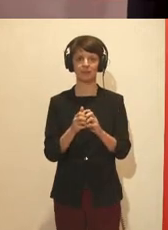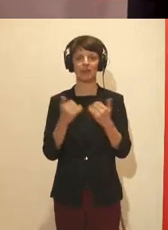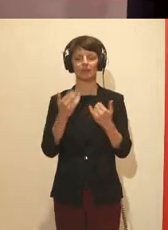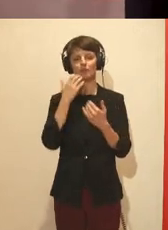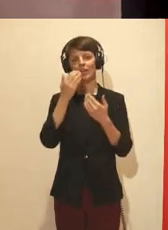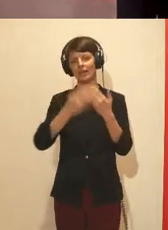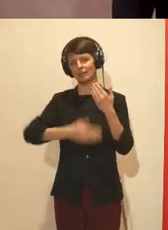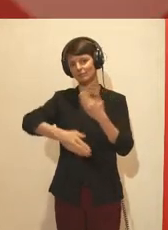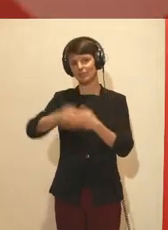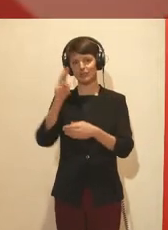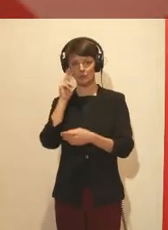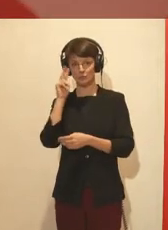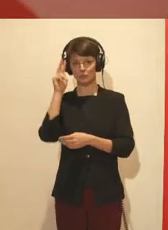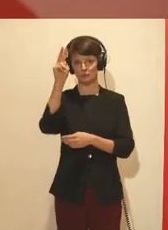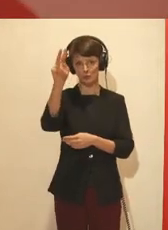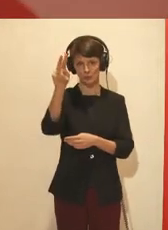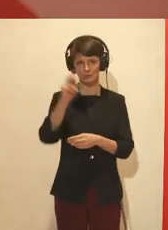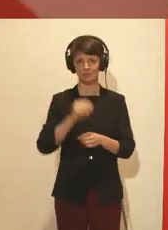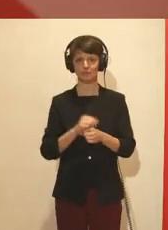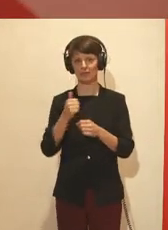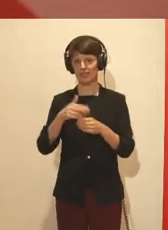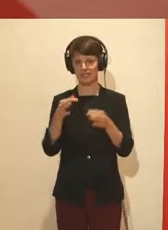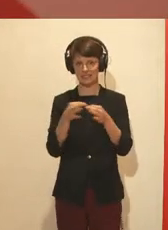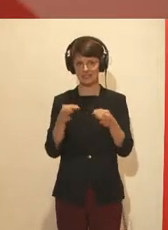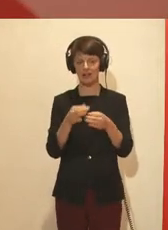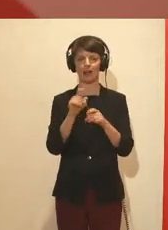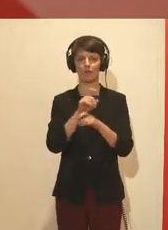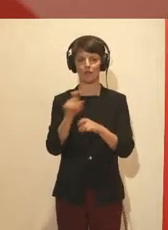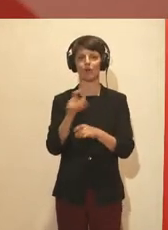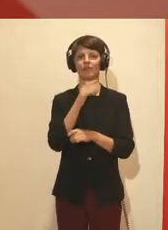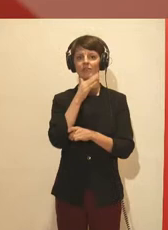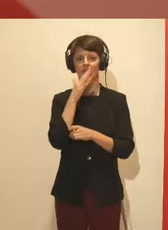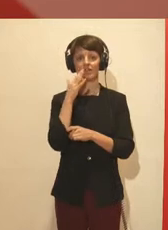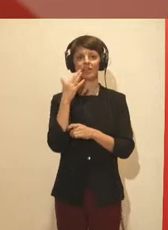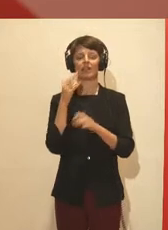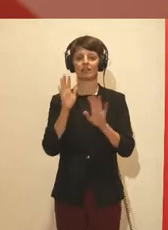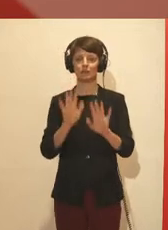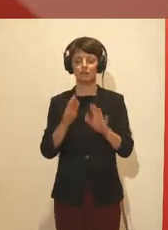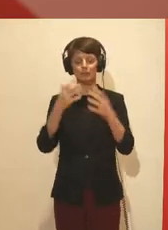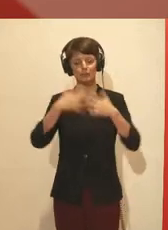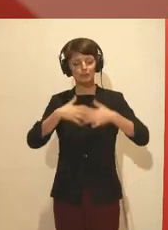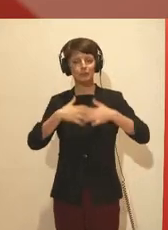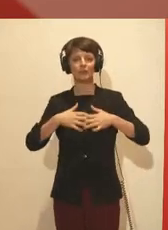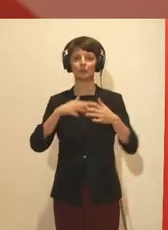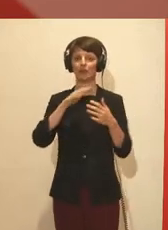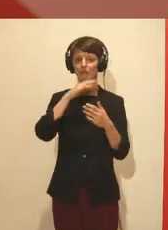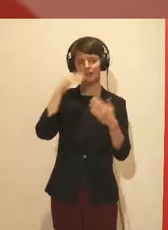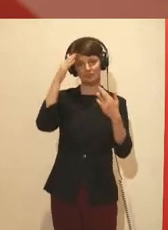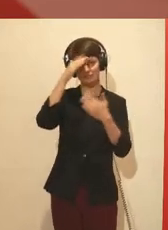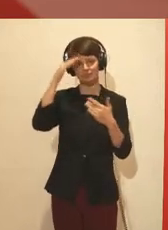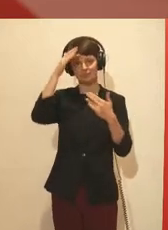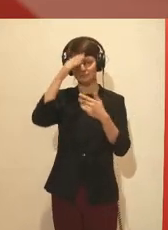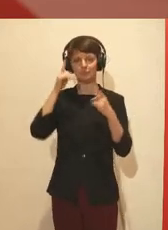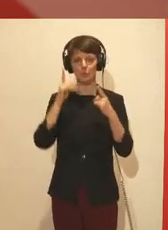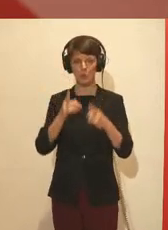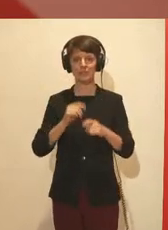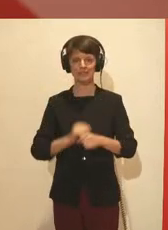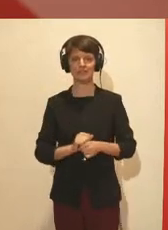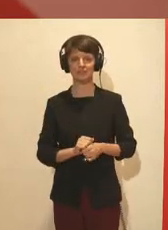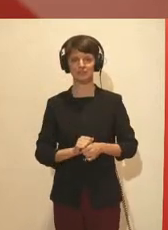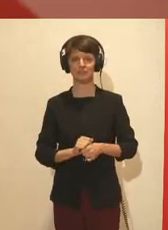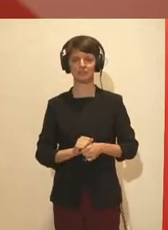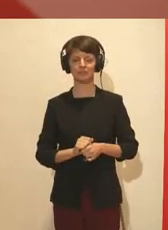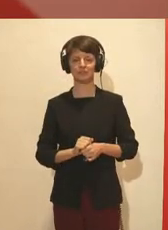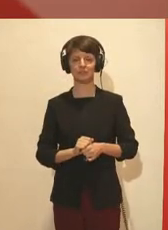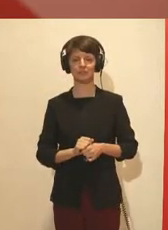vorne schauen ich glaube auch da wird sich in den nächsten tagen und wochen noch viel setzen ich muss auch noch viel mehr durch den kopf gehen lassen könnt ihr